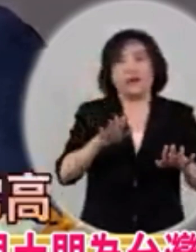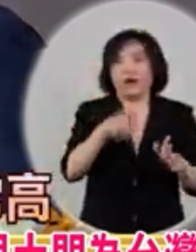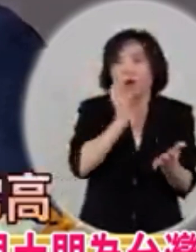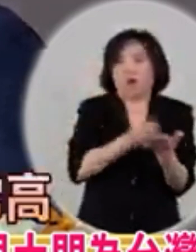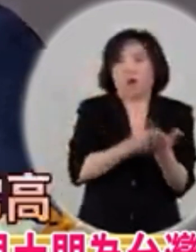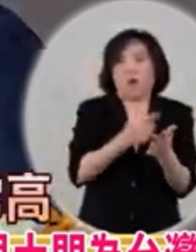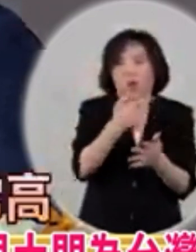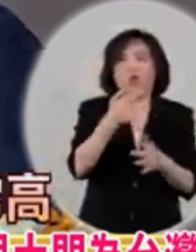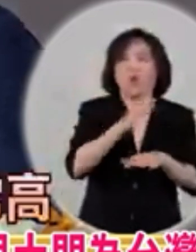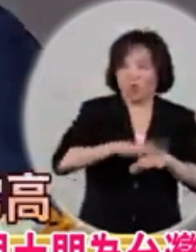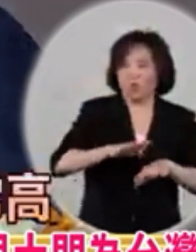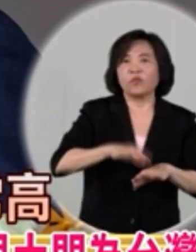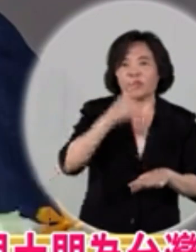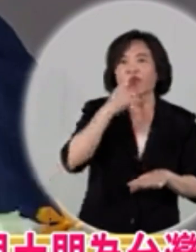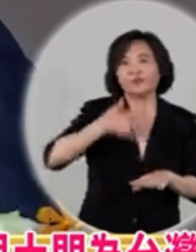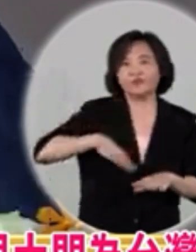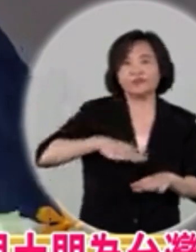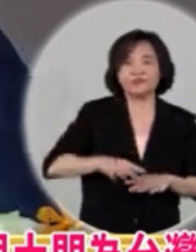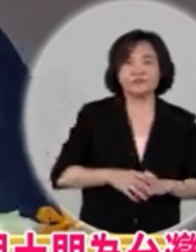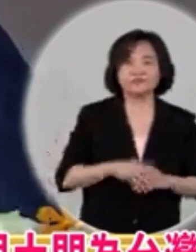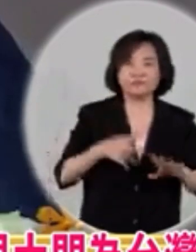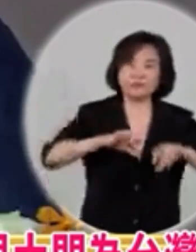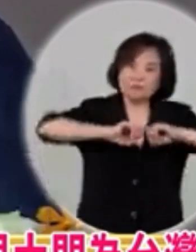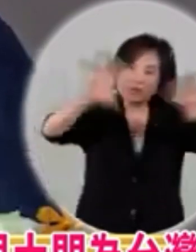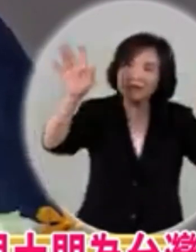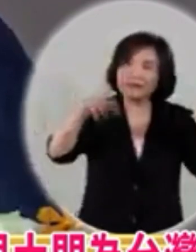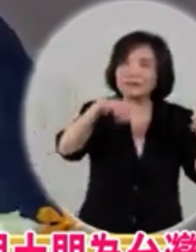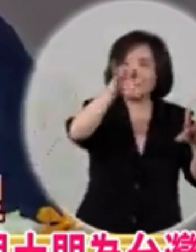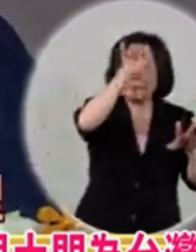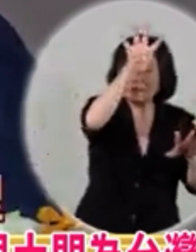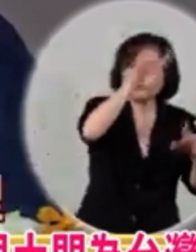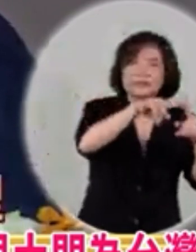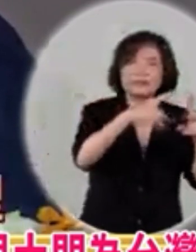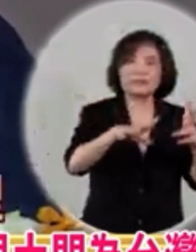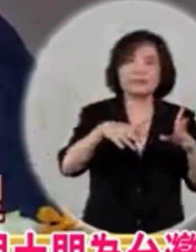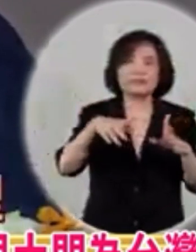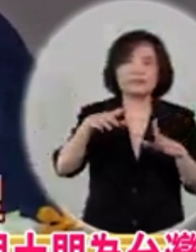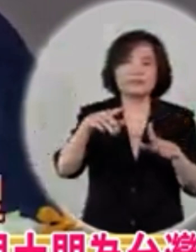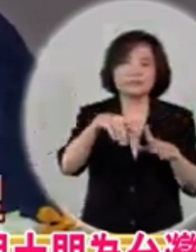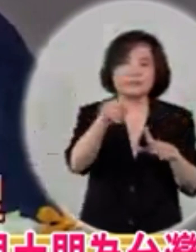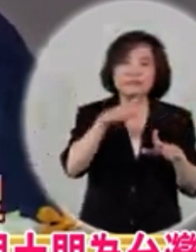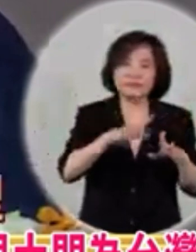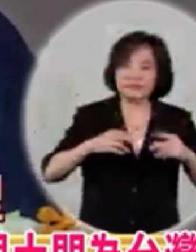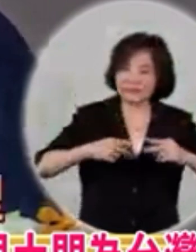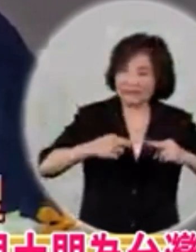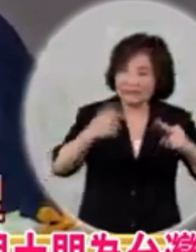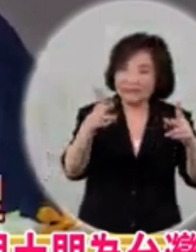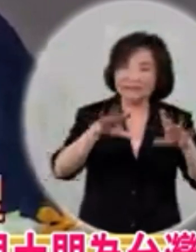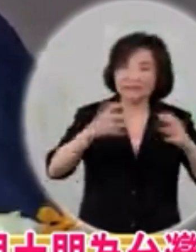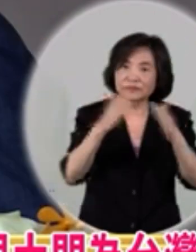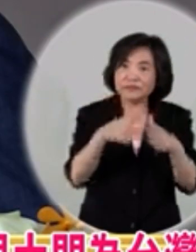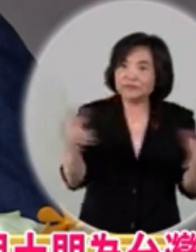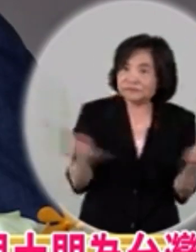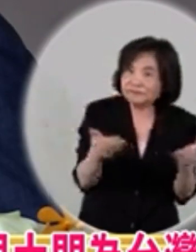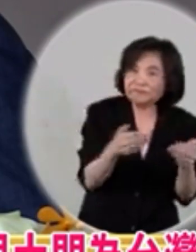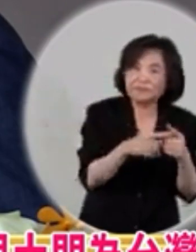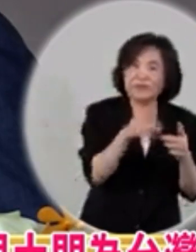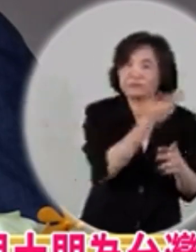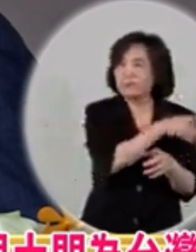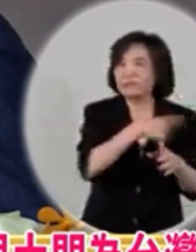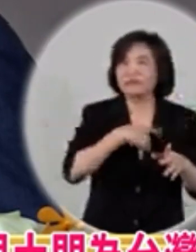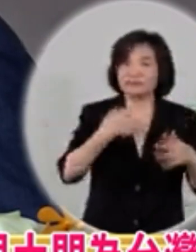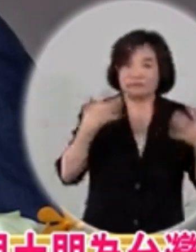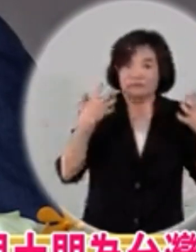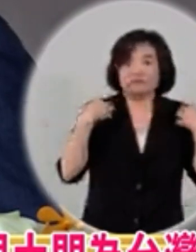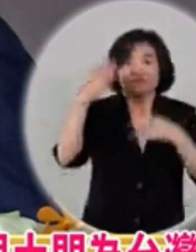常的高，我要呼吁朝野政党，宪改议题攸关国家治理，无论是执政还是